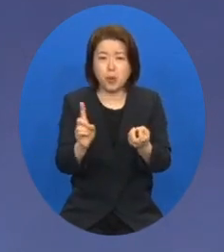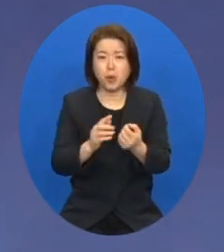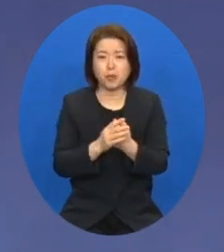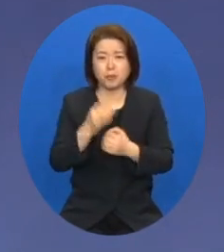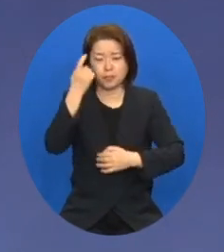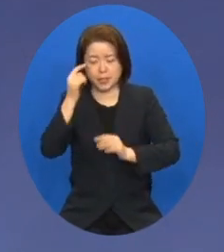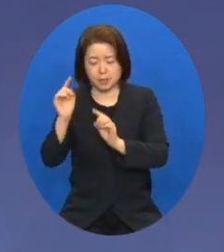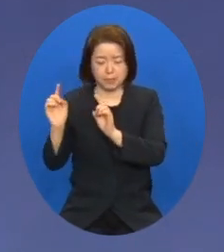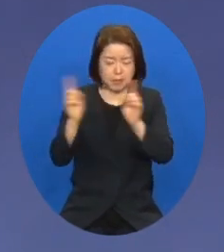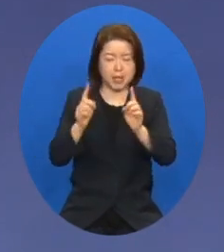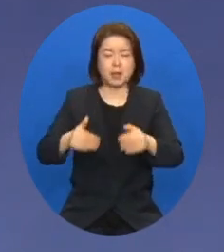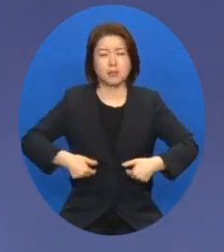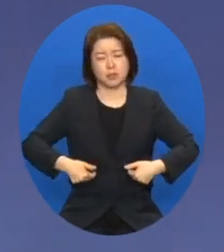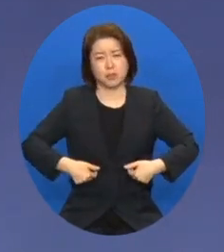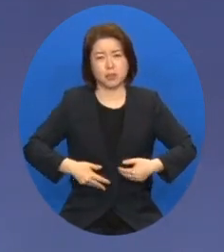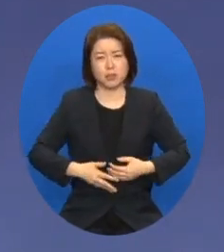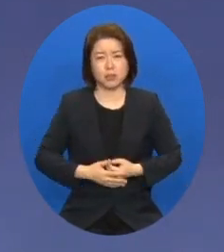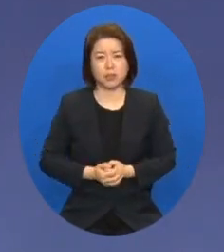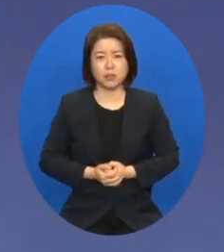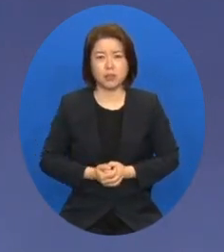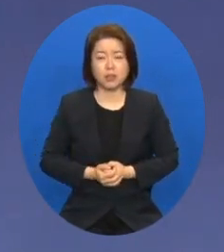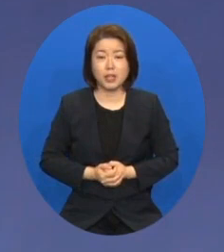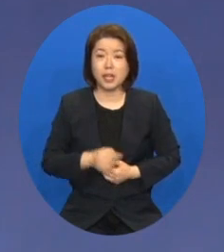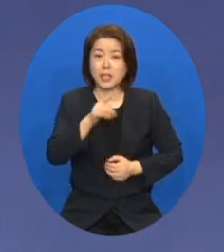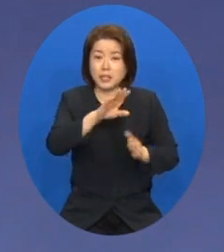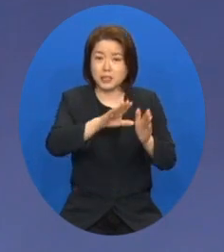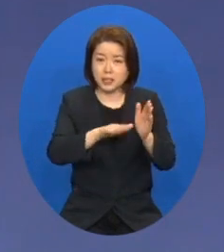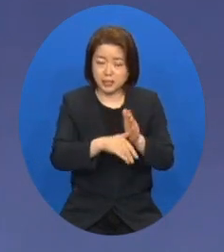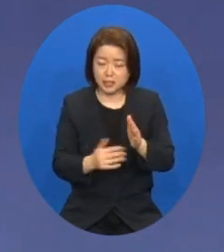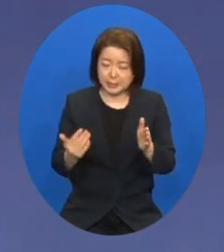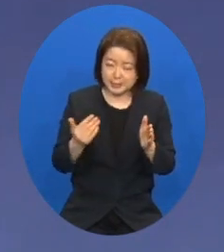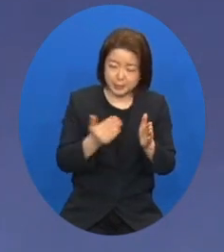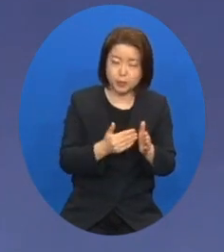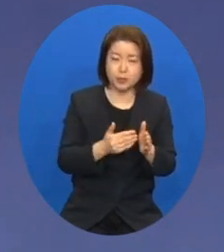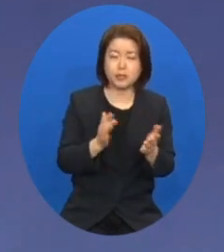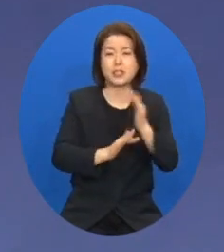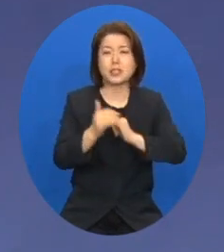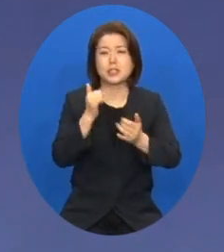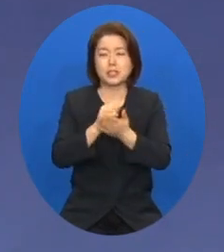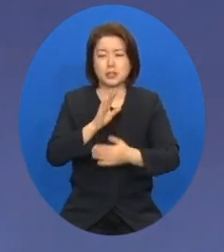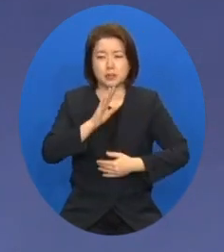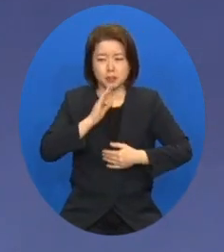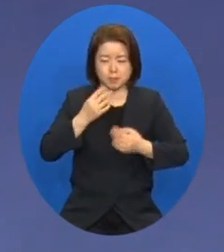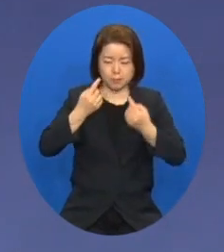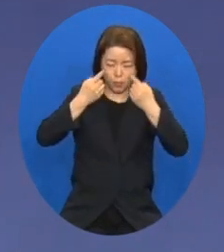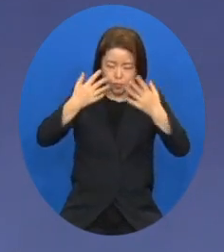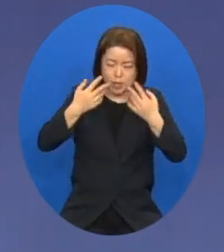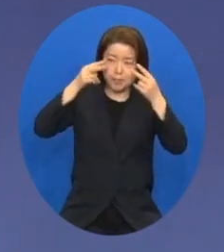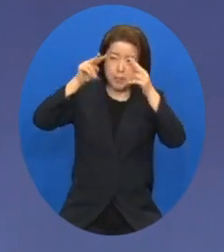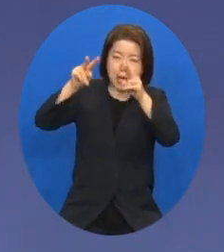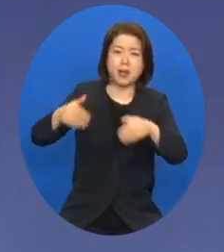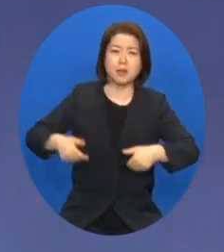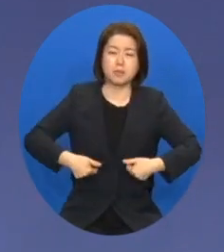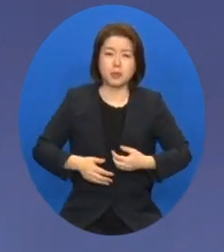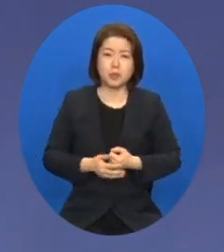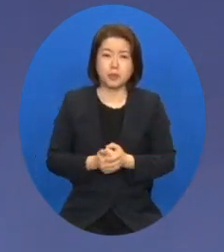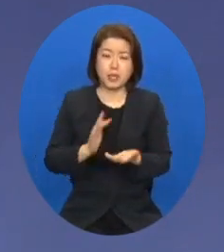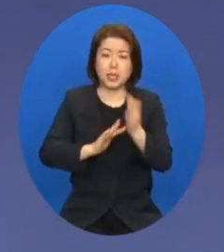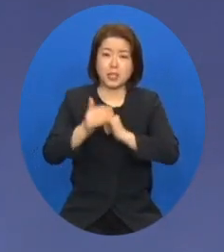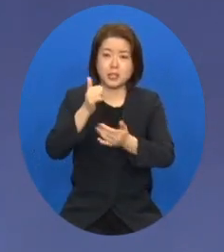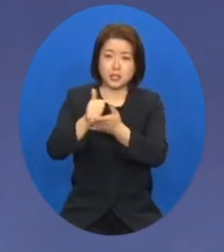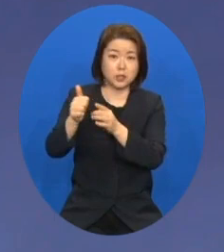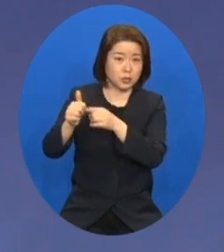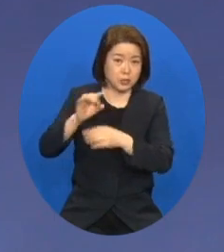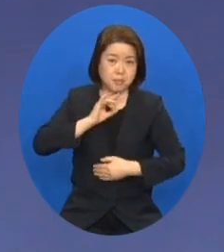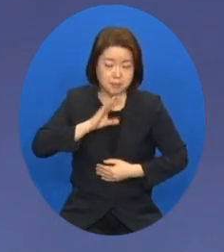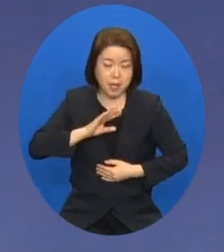정신 똑바로 차려야 합니다 이럴 때일수록 우리가 정말 예수님을 바라보아야 그분만이 우리를